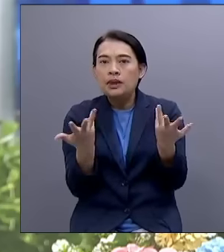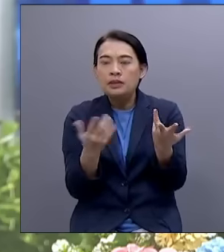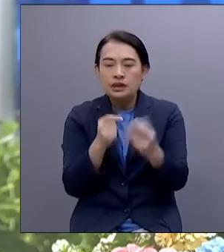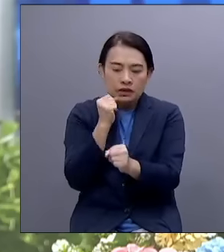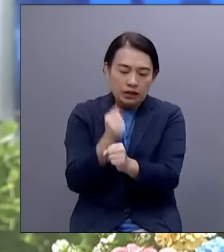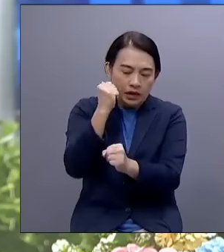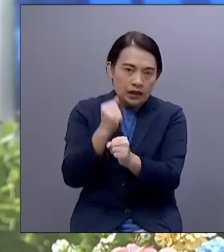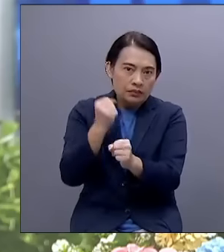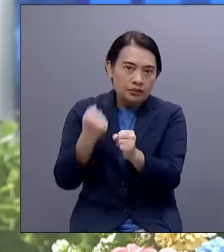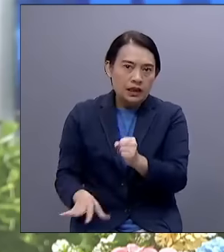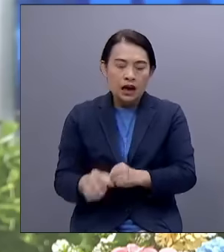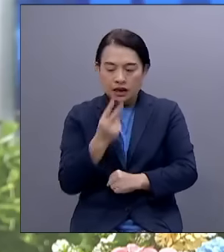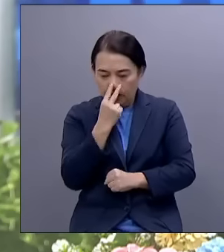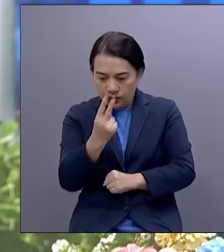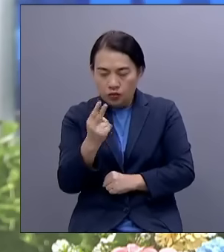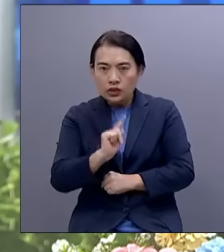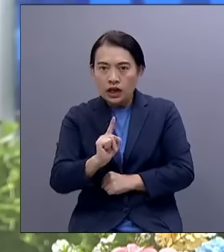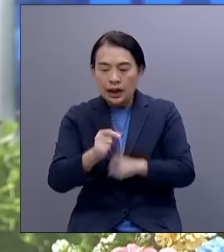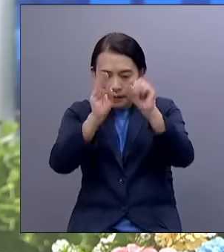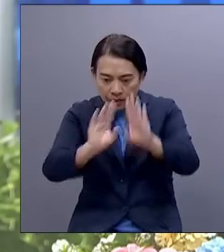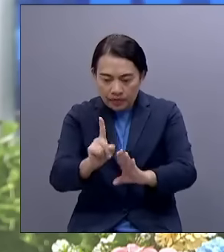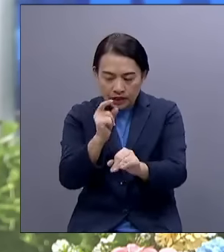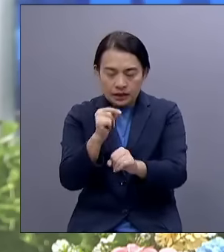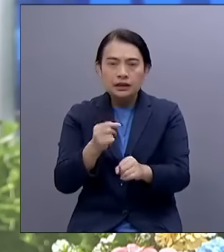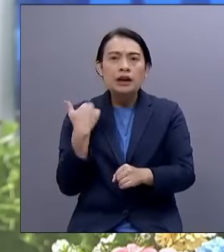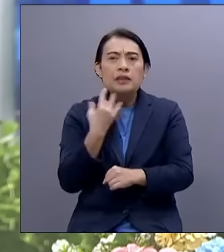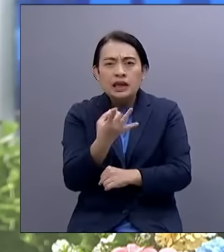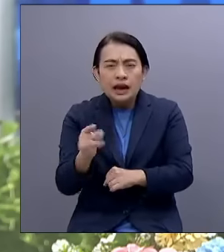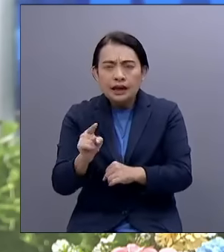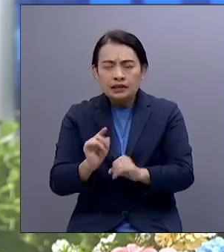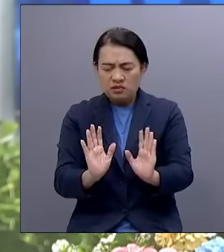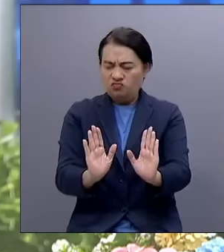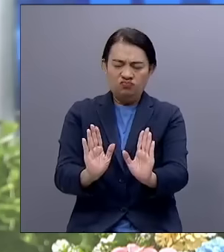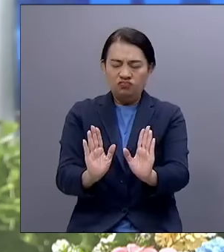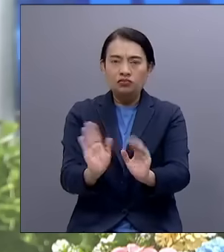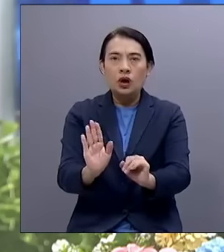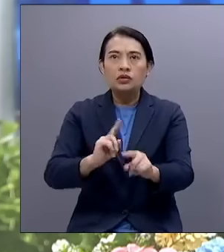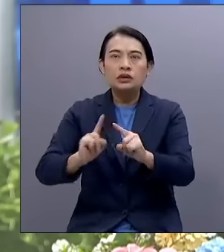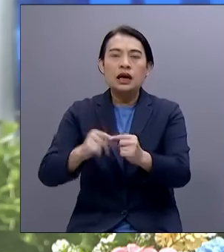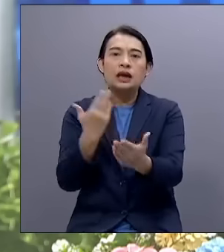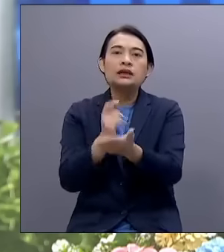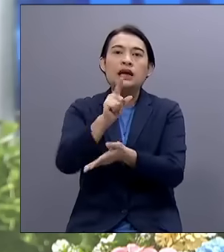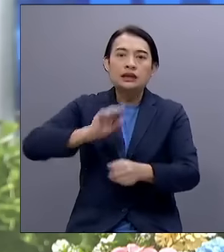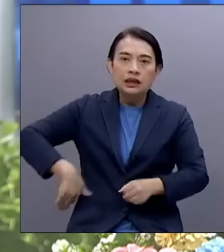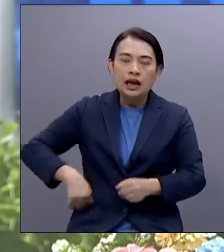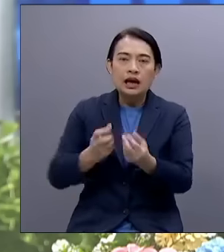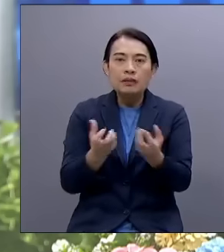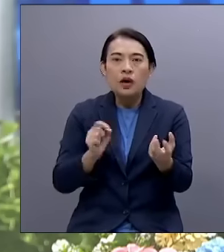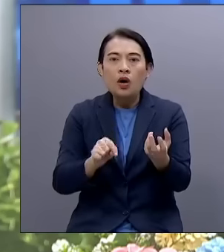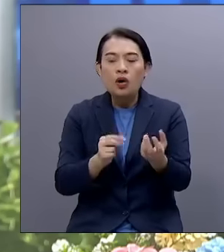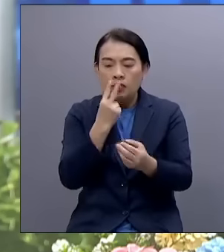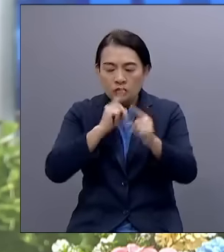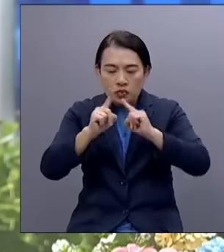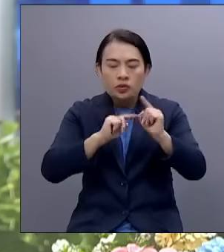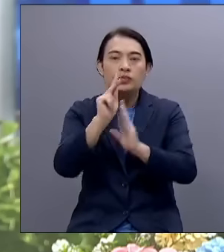หรือไม่แล้วจริงๆขอบเขตเท่าไหร่ถึงจะได้แล้วมันมีอะไรบ้างที่เราสามารถปฏิเสธการรับของในกรณีเก็บเงินปทางได้วันนี้พูดคุยเรื่องนี้ในประเด็น